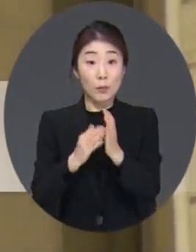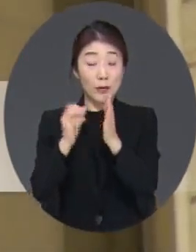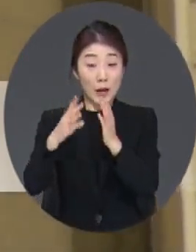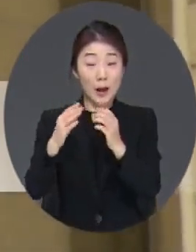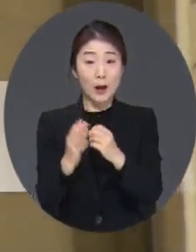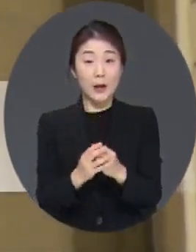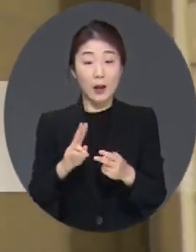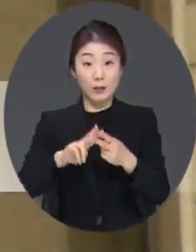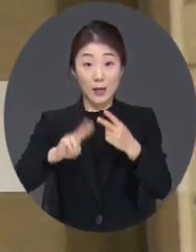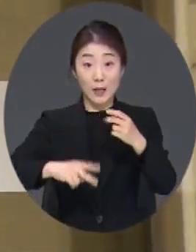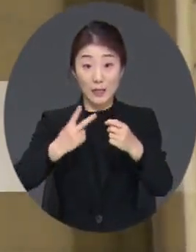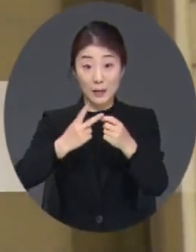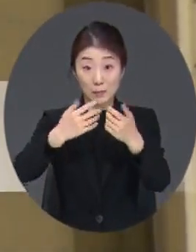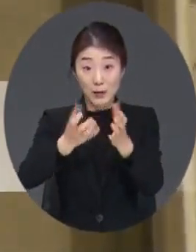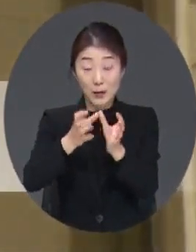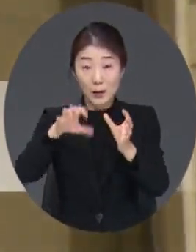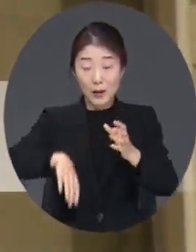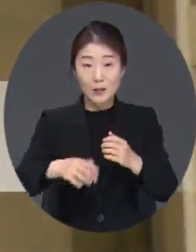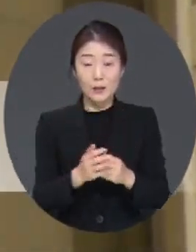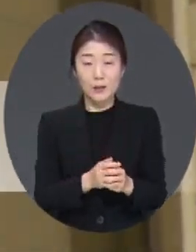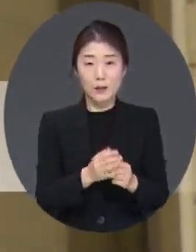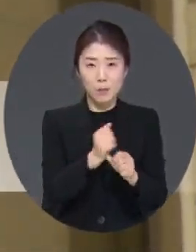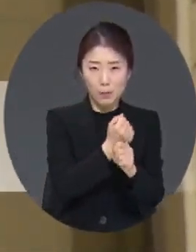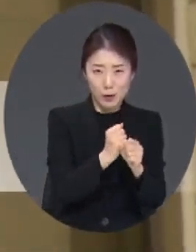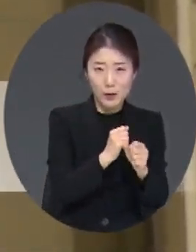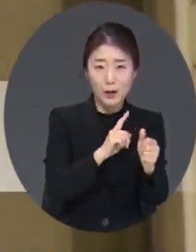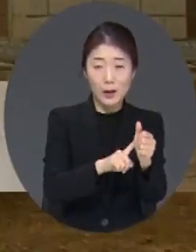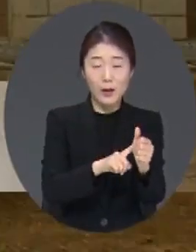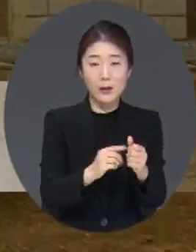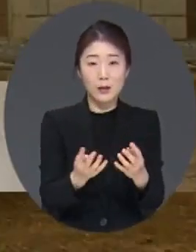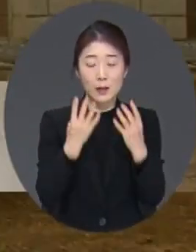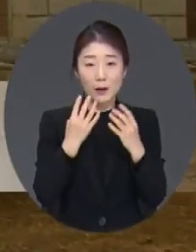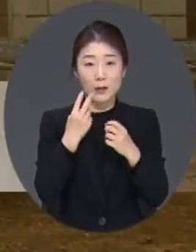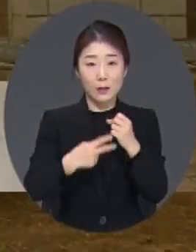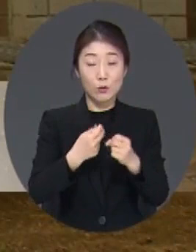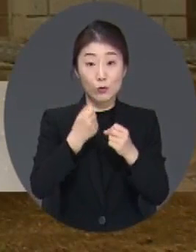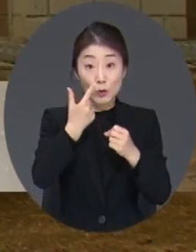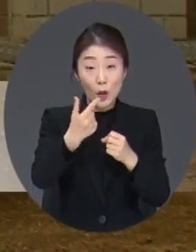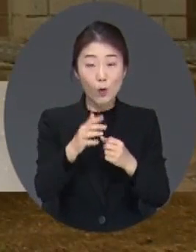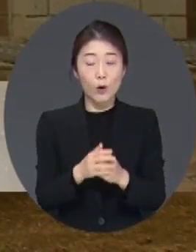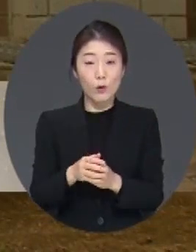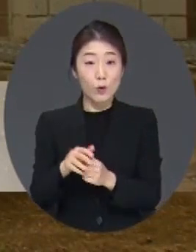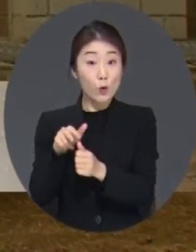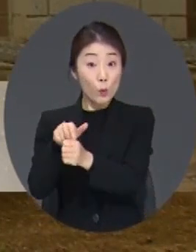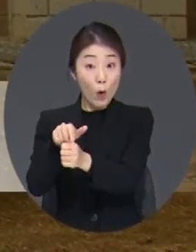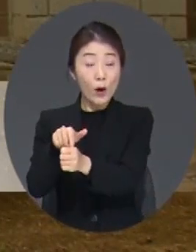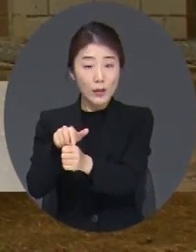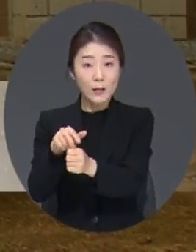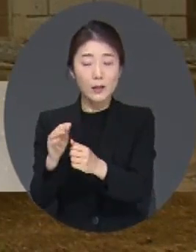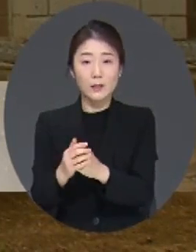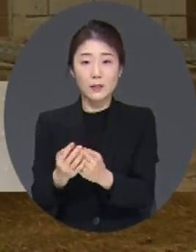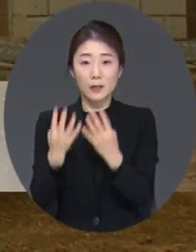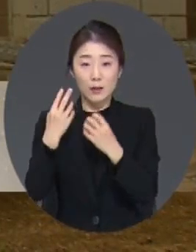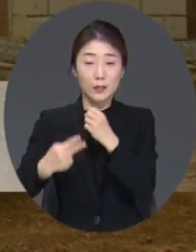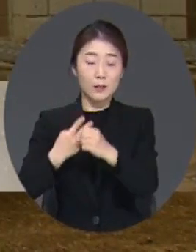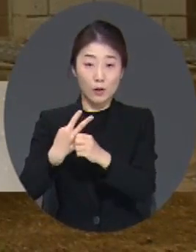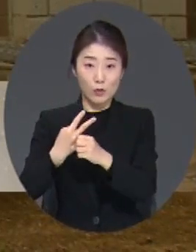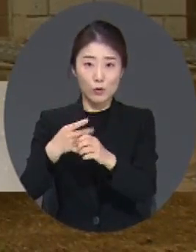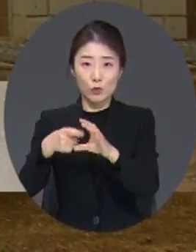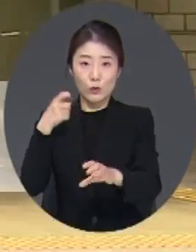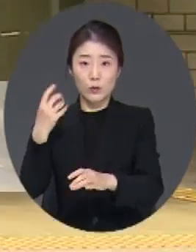2부는 공모를 주도한 A씨에게는 징역 2년 6개월을, 후보로 출마를 시도한 B씨에게는 징역 2년에